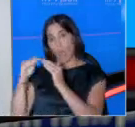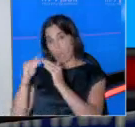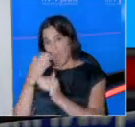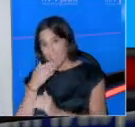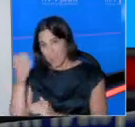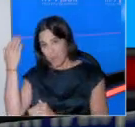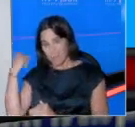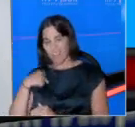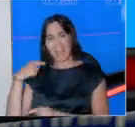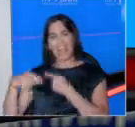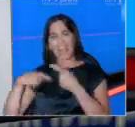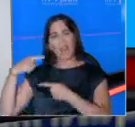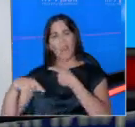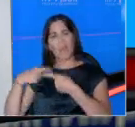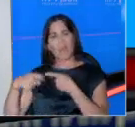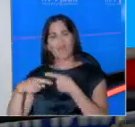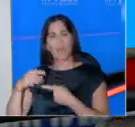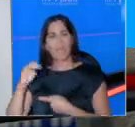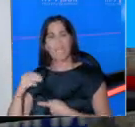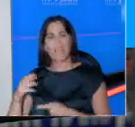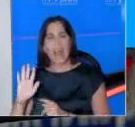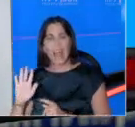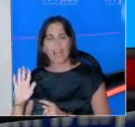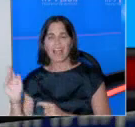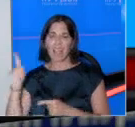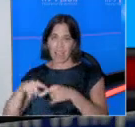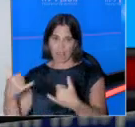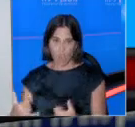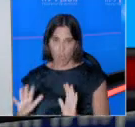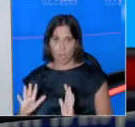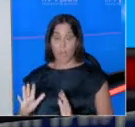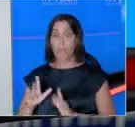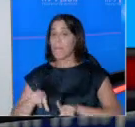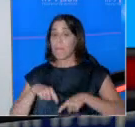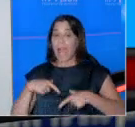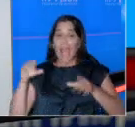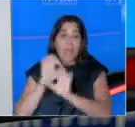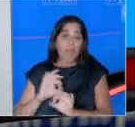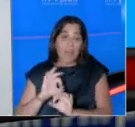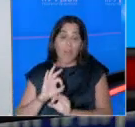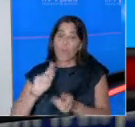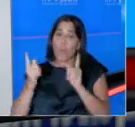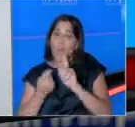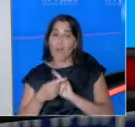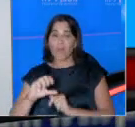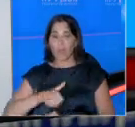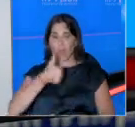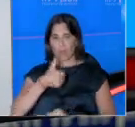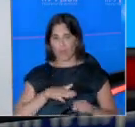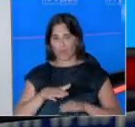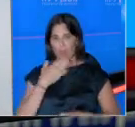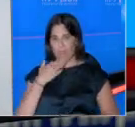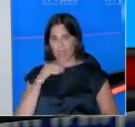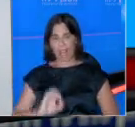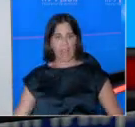הבית היהודי, או כל גלגולי מפדל למיניהם עד היום הזה, בחיים, ever never, הוא לא היה ראש ממשלה בישראל.